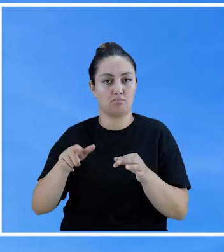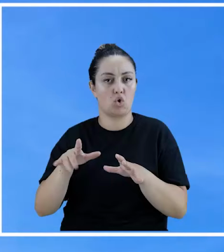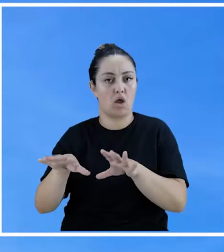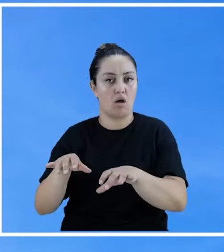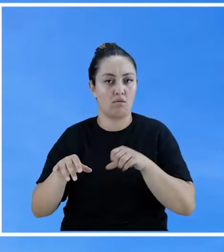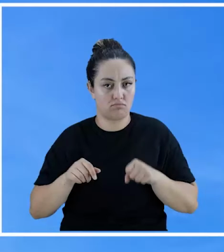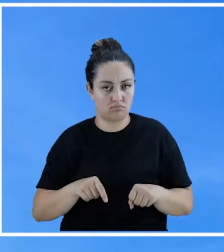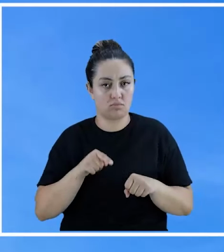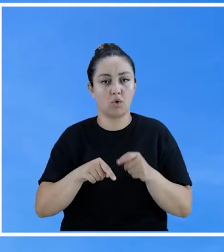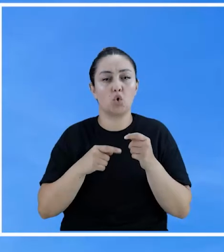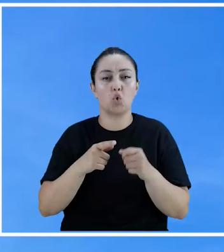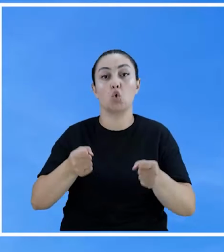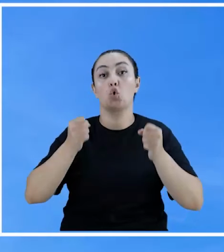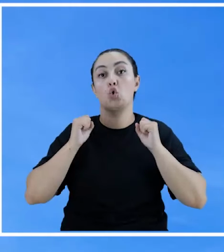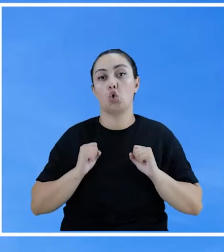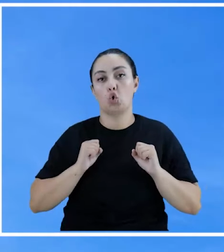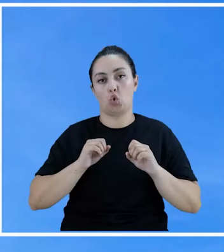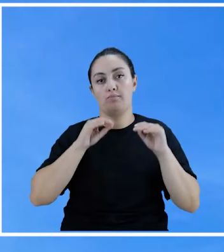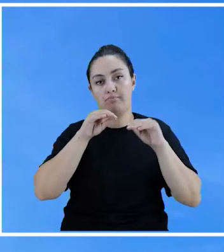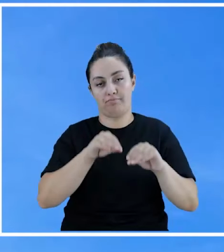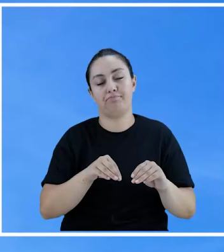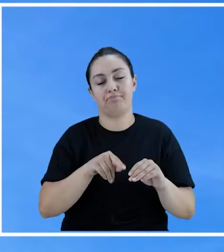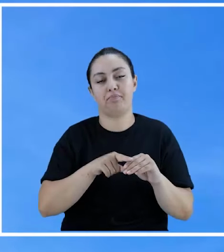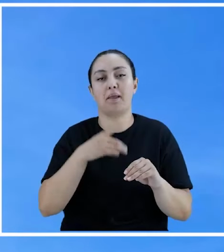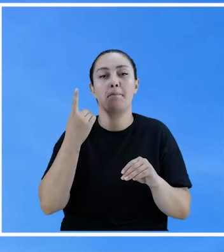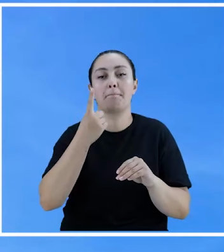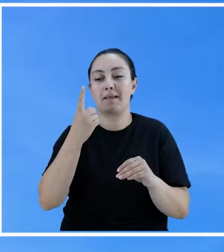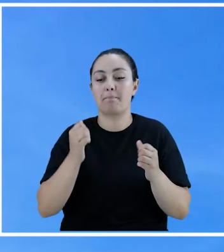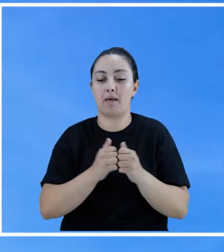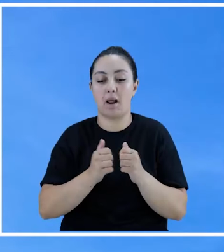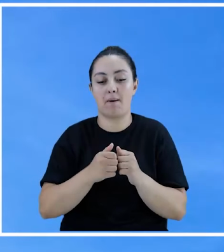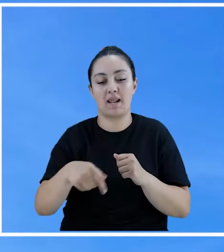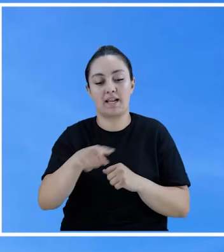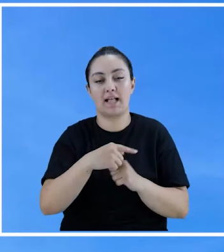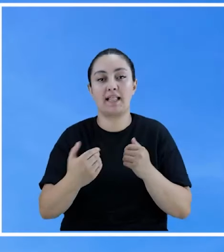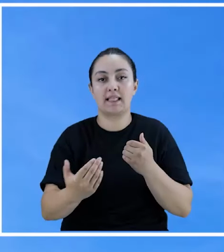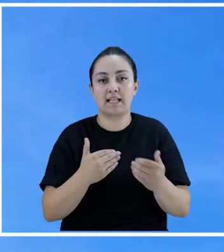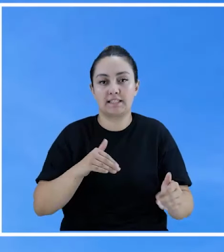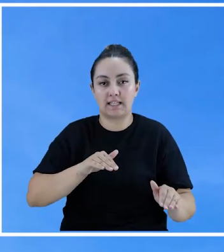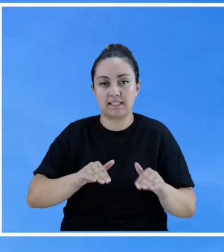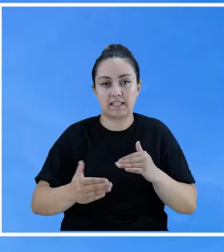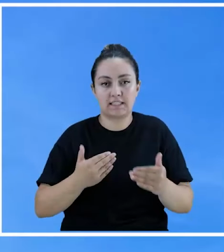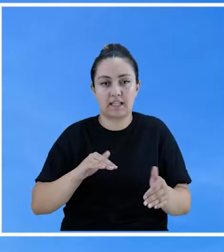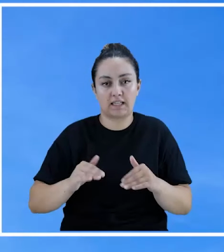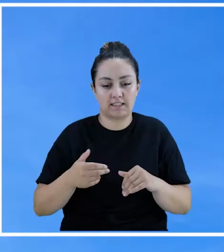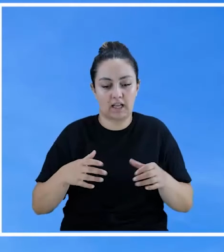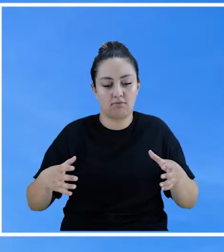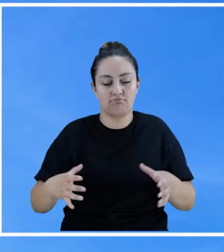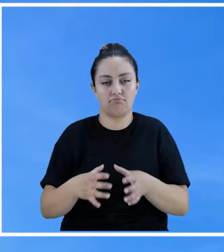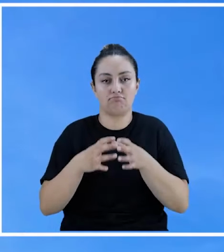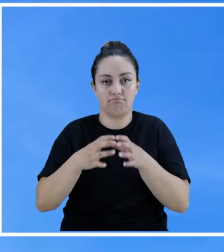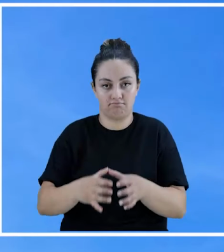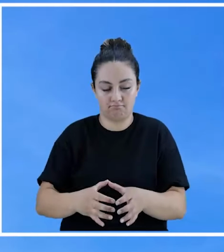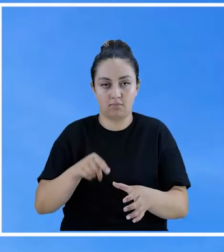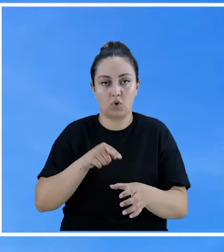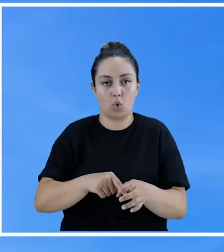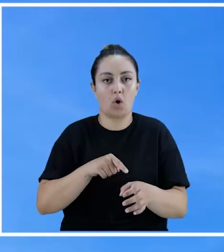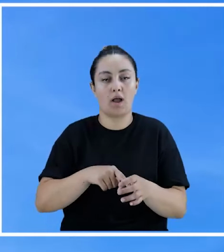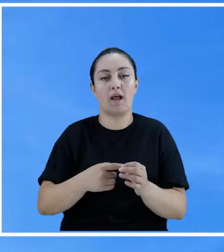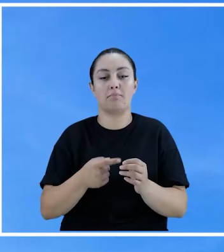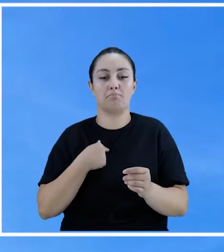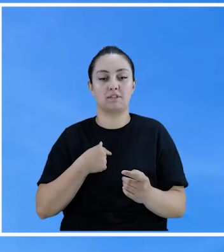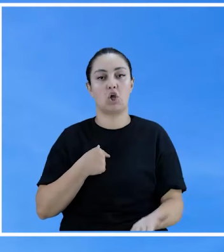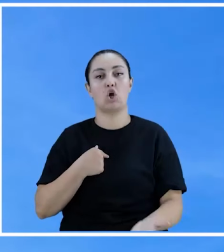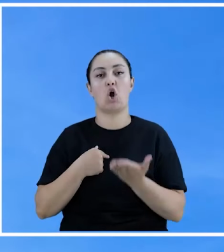bu tanecikler yükü birbirlerinden destek alarak ve birbirleri arasında bir sürtünme yaratarak